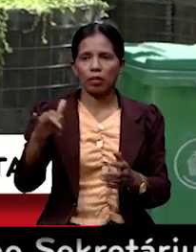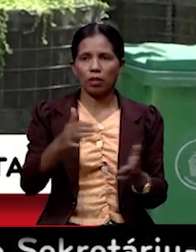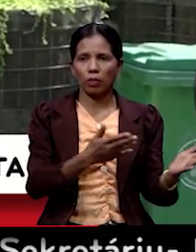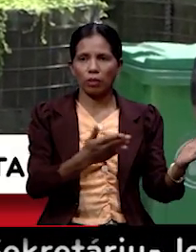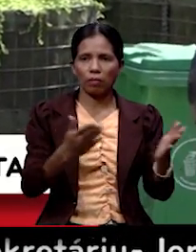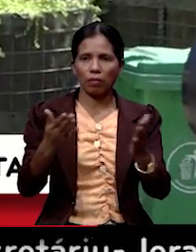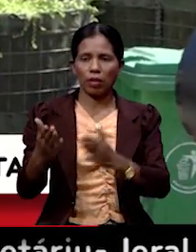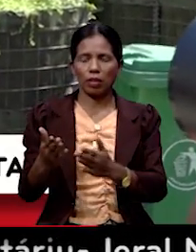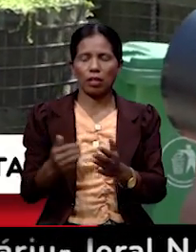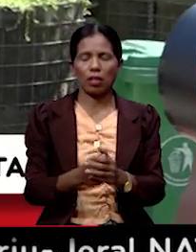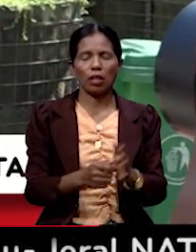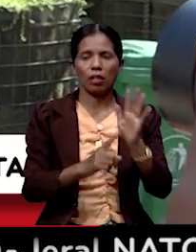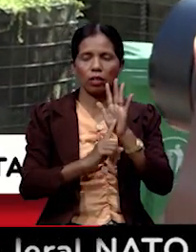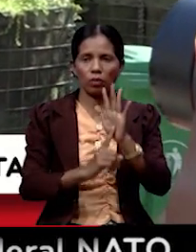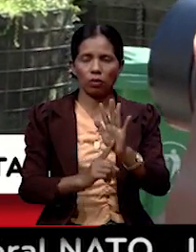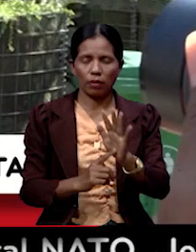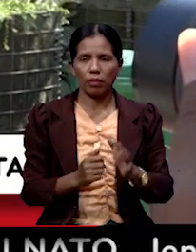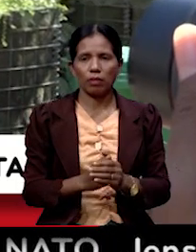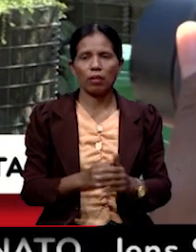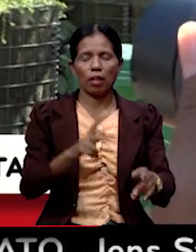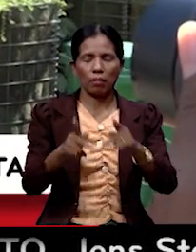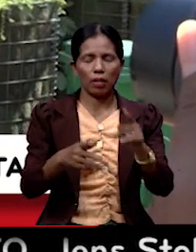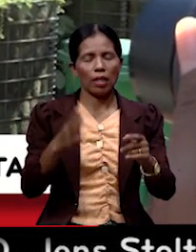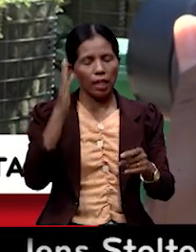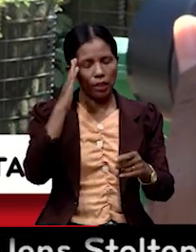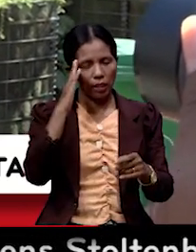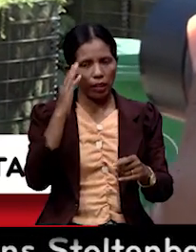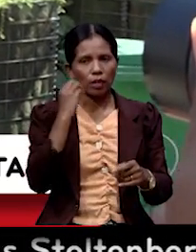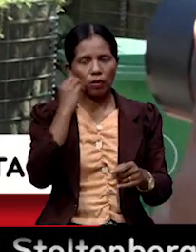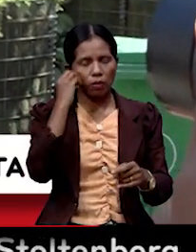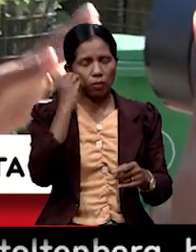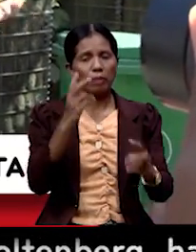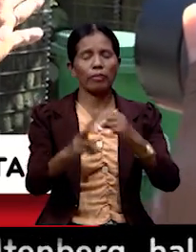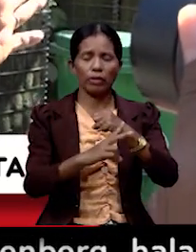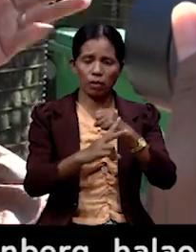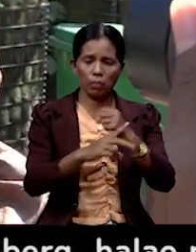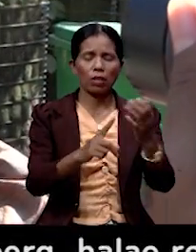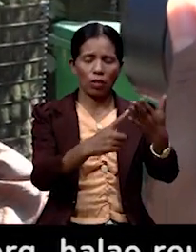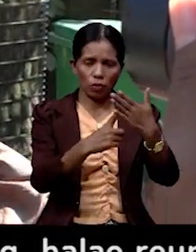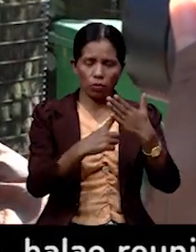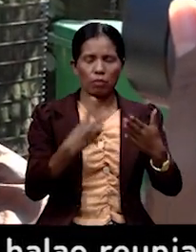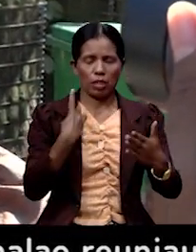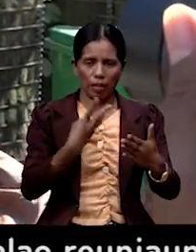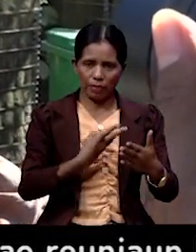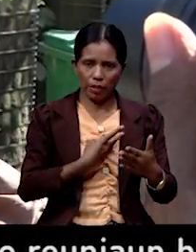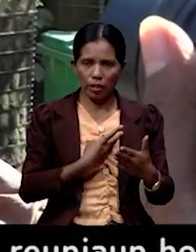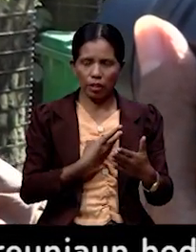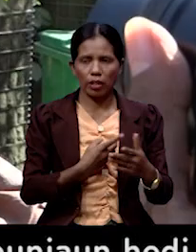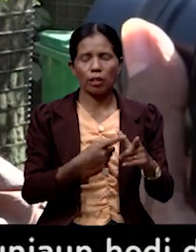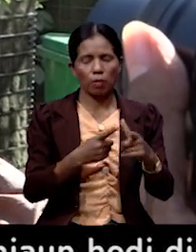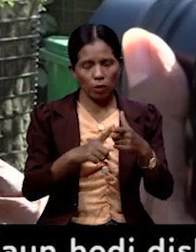antau sira den biti suspeito ne sele yuma se biti merasi sira mai kontakto di biti mau in kontakto mo tamba.